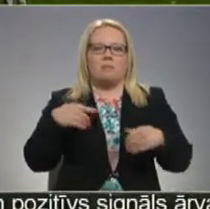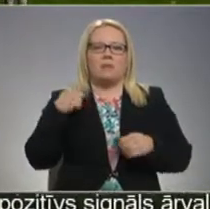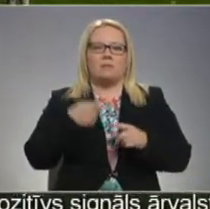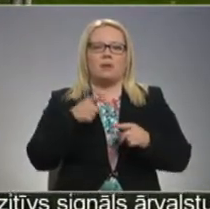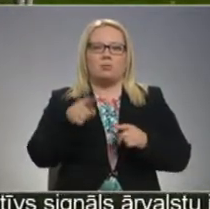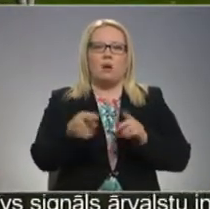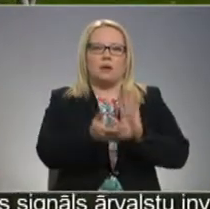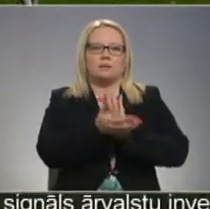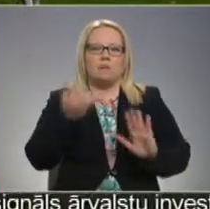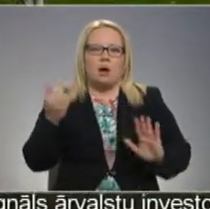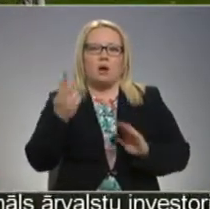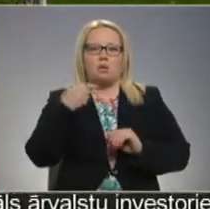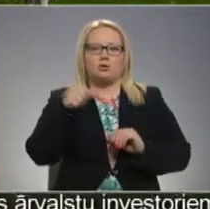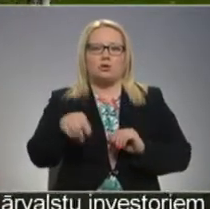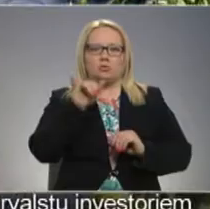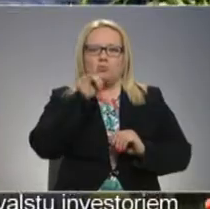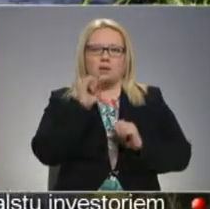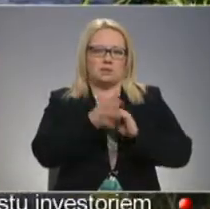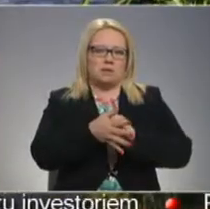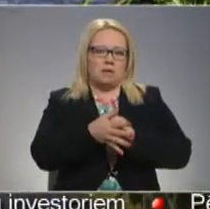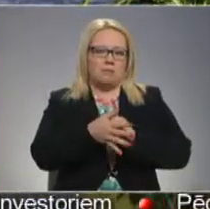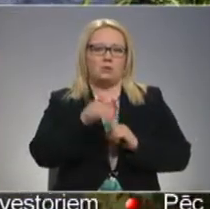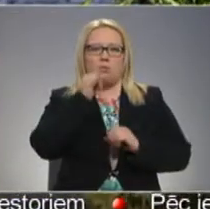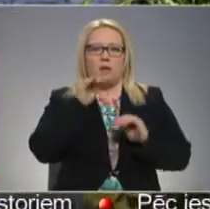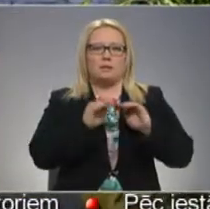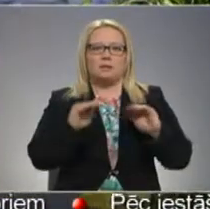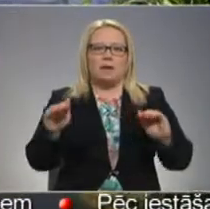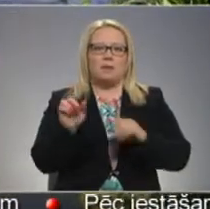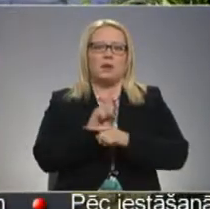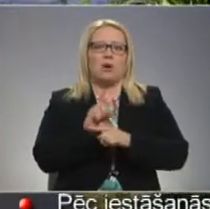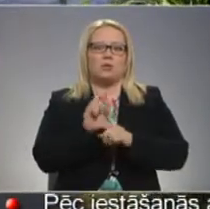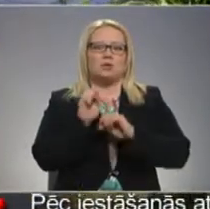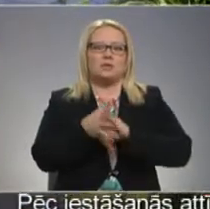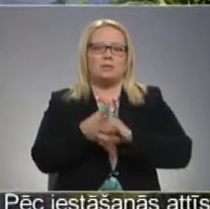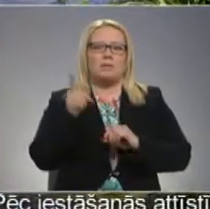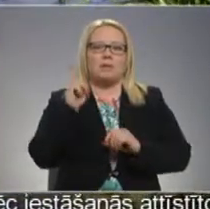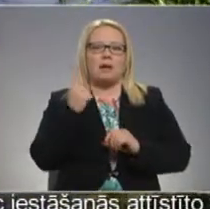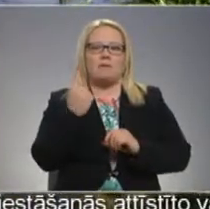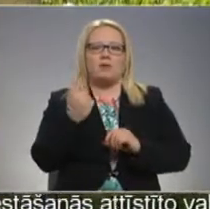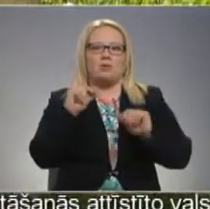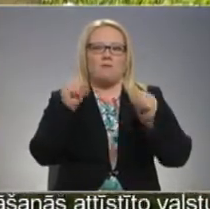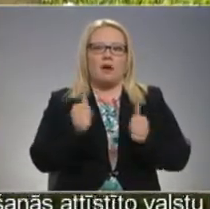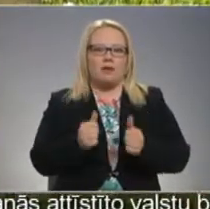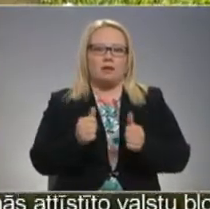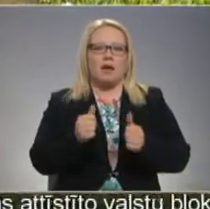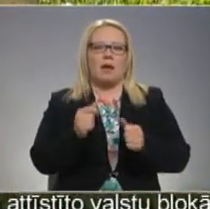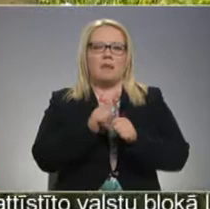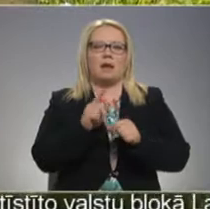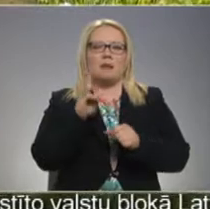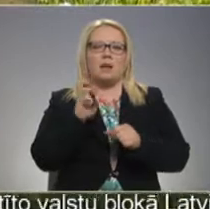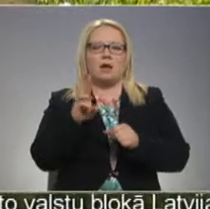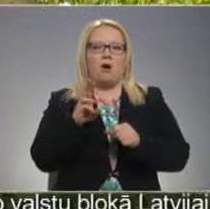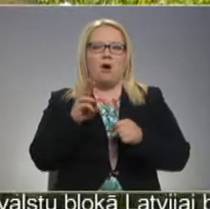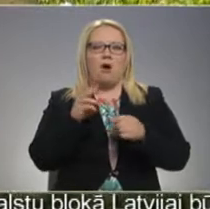tiek izņemts ārā no šīs ūdens sistēmas. Ūdens līmeņa regulēšanas sistēma ir tikai viens no veidiem. Mikroorganismiem